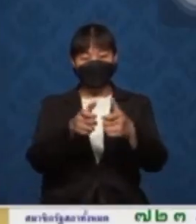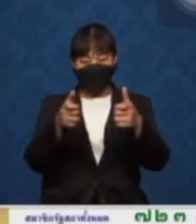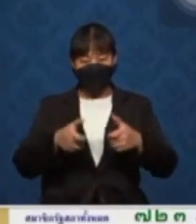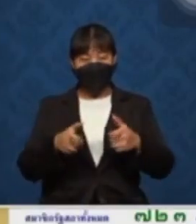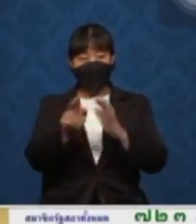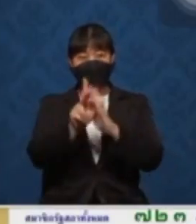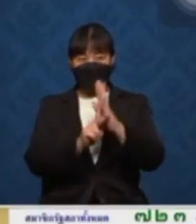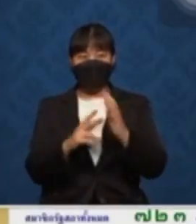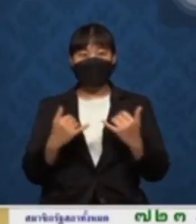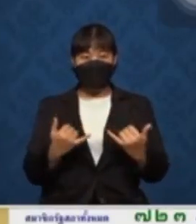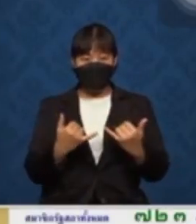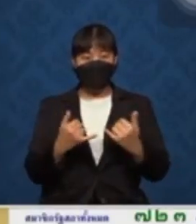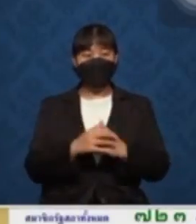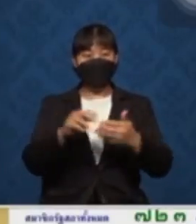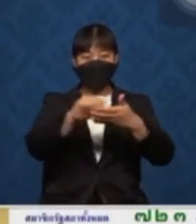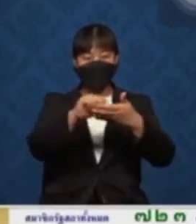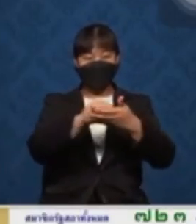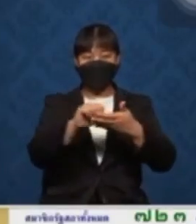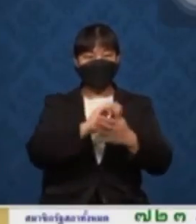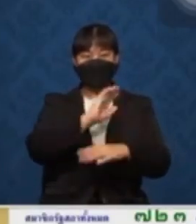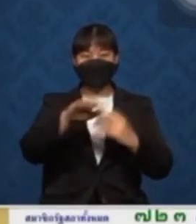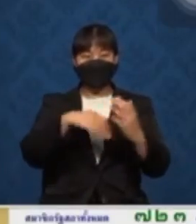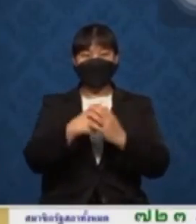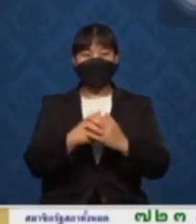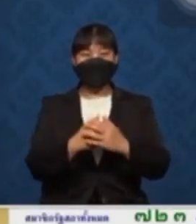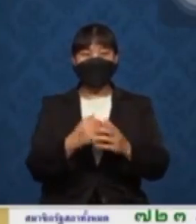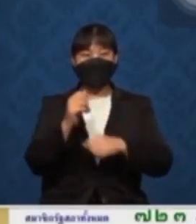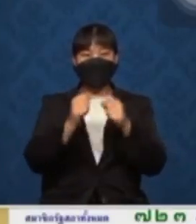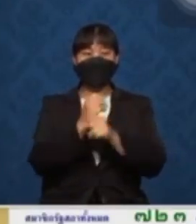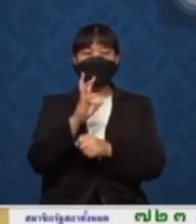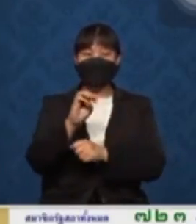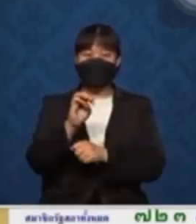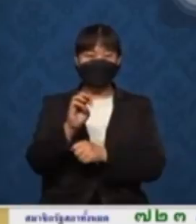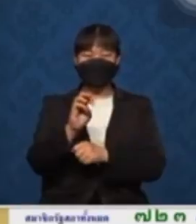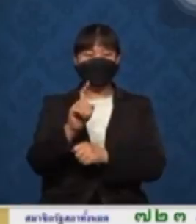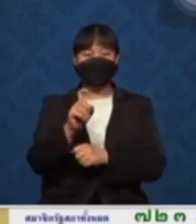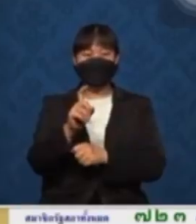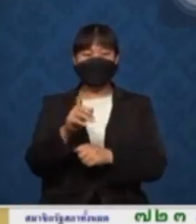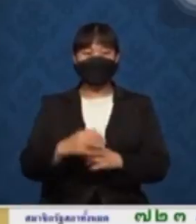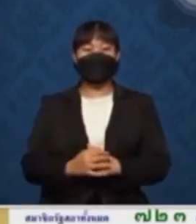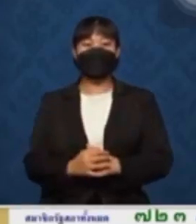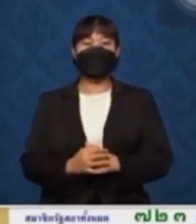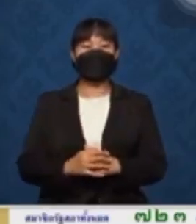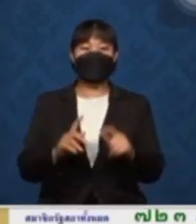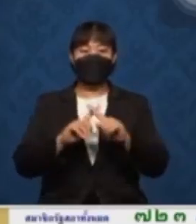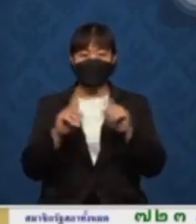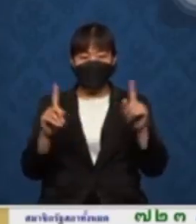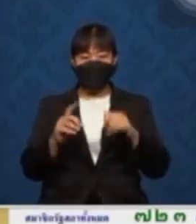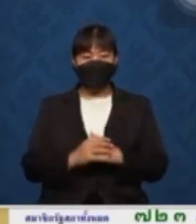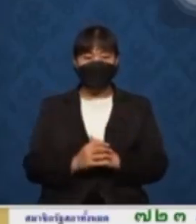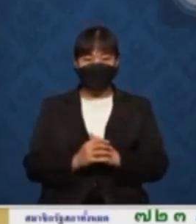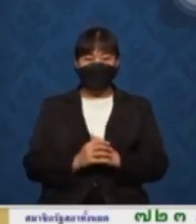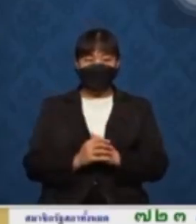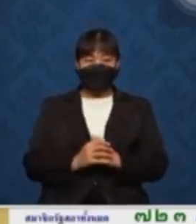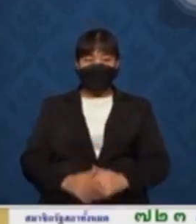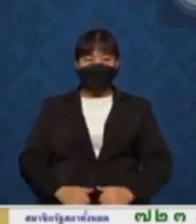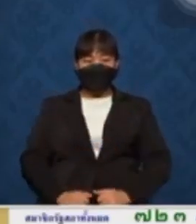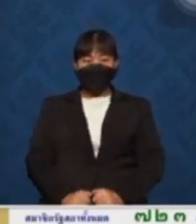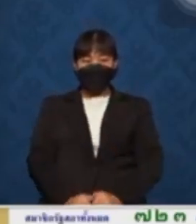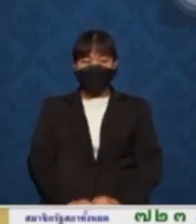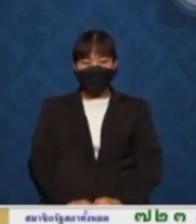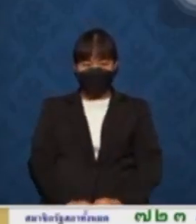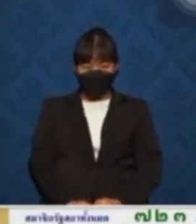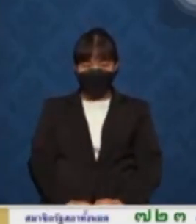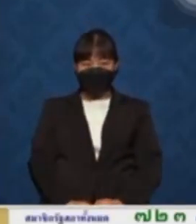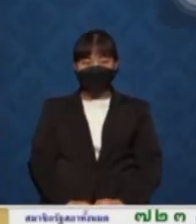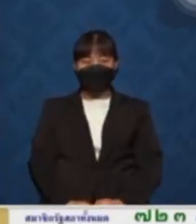ถแก้ทุกปัญหาของรัฐธรรมนูญฉบับ60ได้แต่เราสังเกตเห็นว่าปัญหาที่ใหญ่หลวงที่สุดของรัฐธรรมนูญ60คือการถูกใช้เป็นเครื่องมือใน